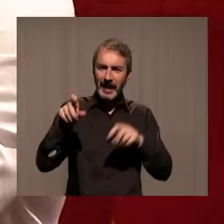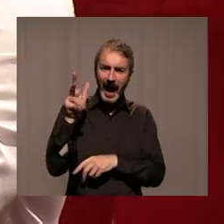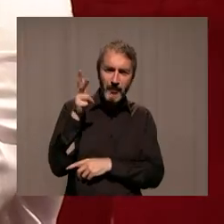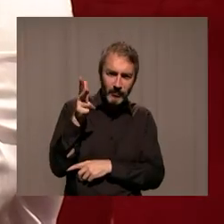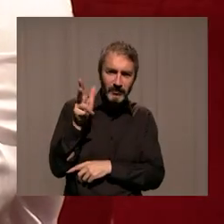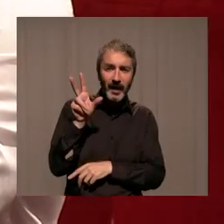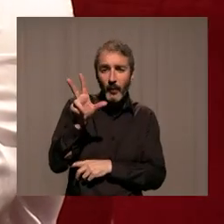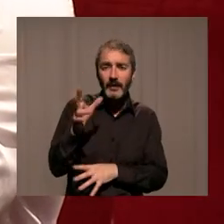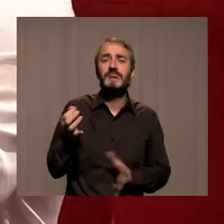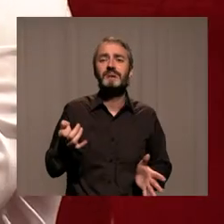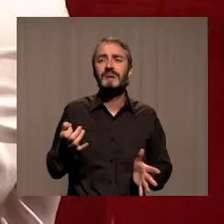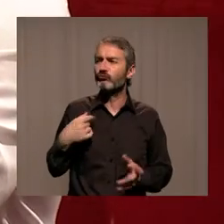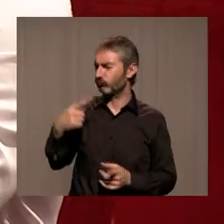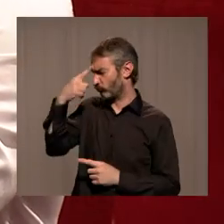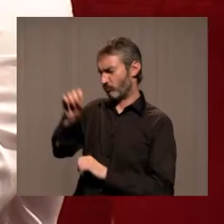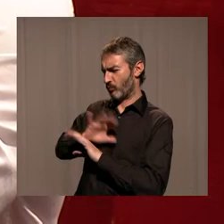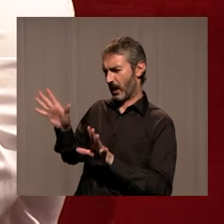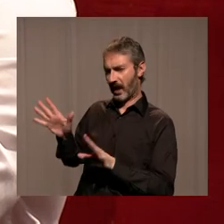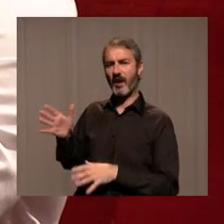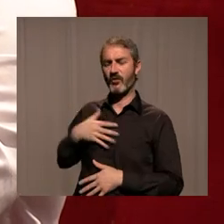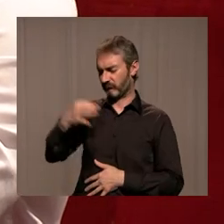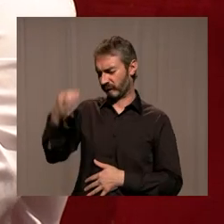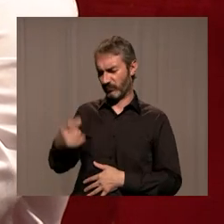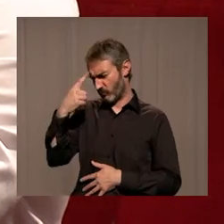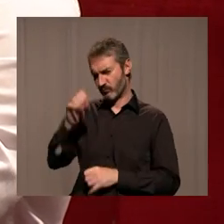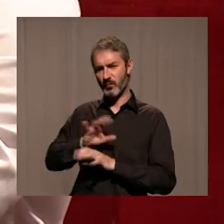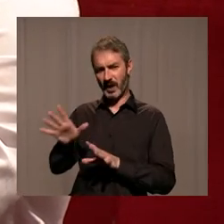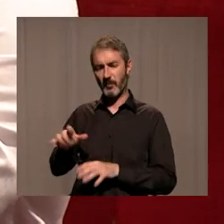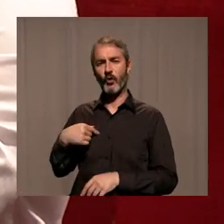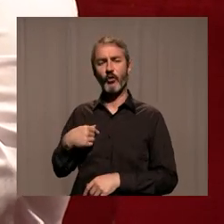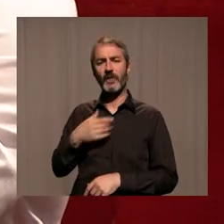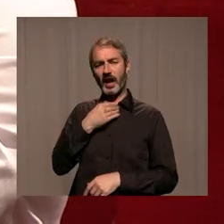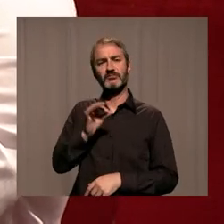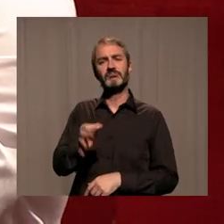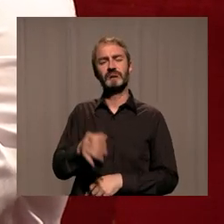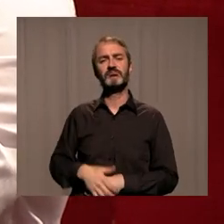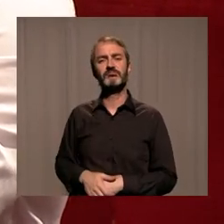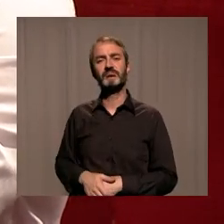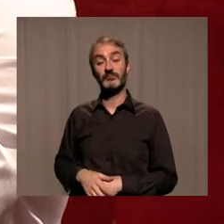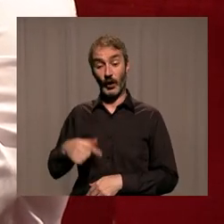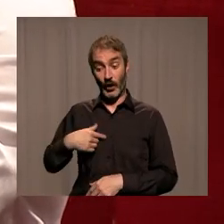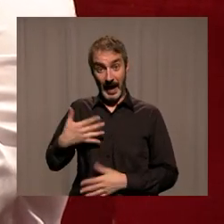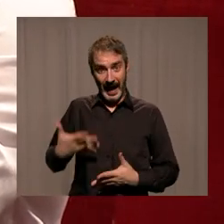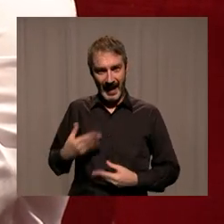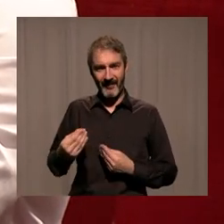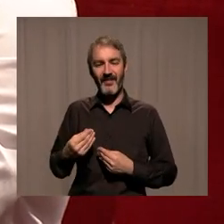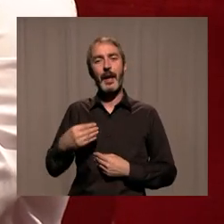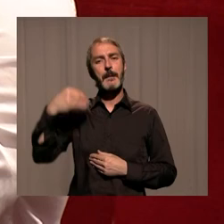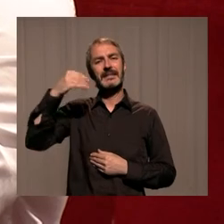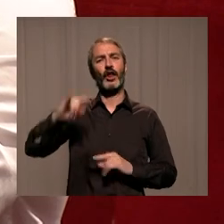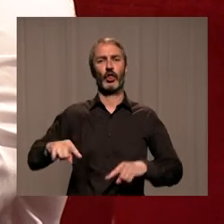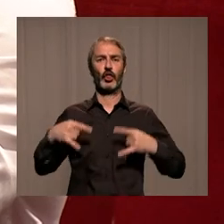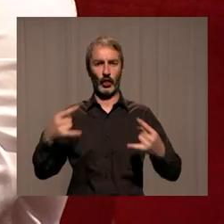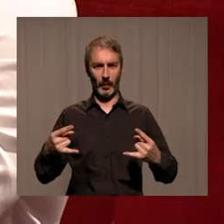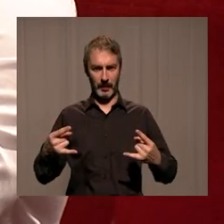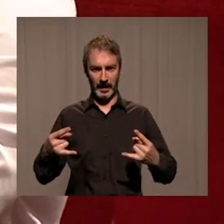clar. Ja el tens clar? Ja les, ja la... per no agafar-la, però ho tinc clar, ho tinc clar. Ara el que faré serà un doble màster.